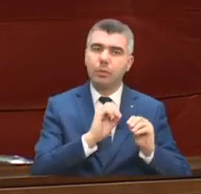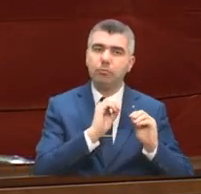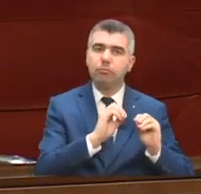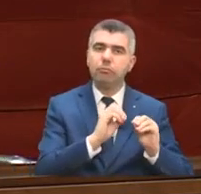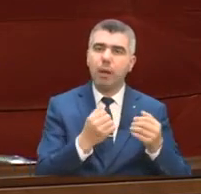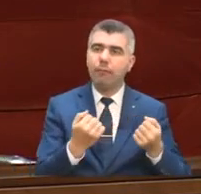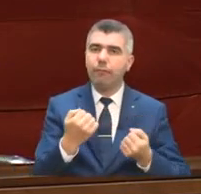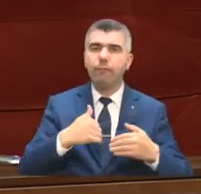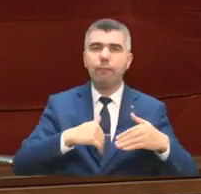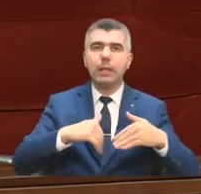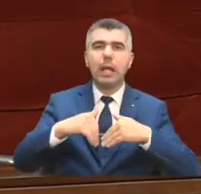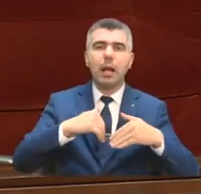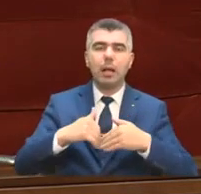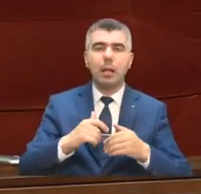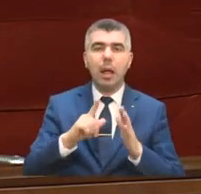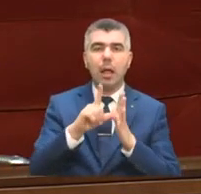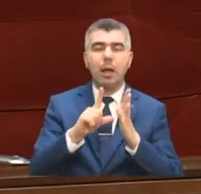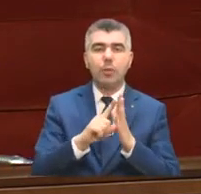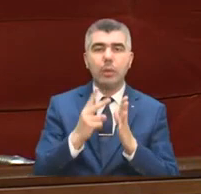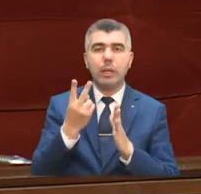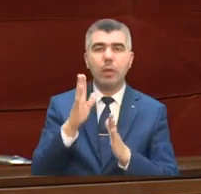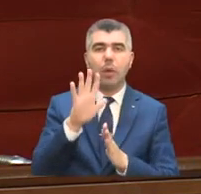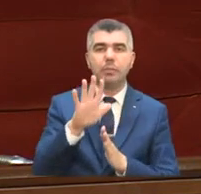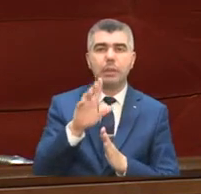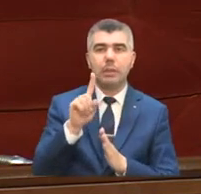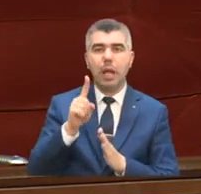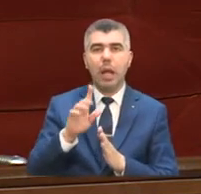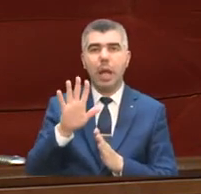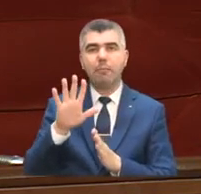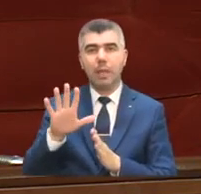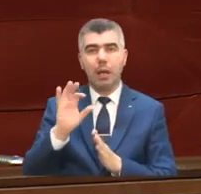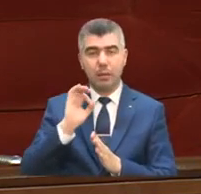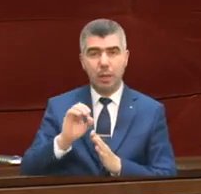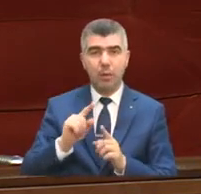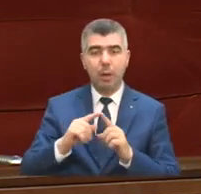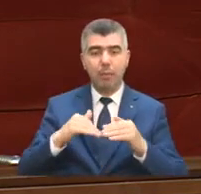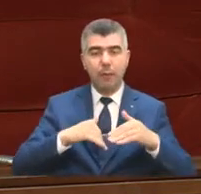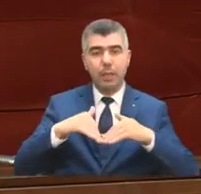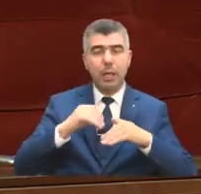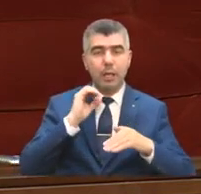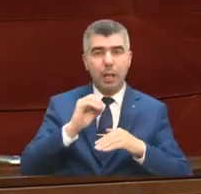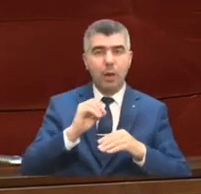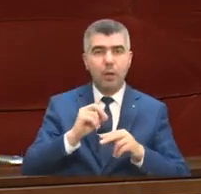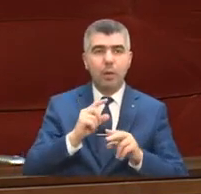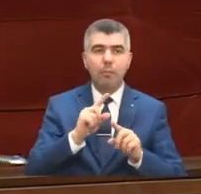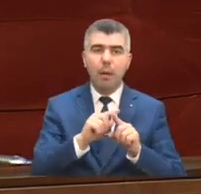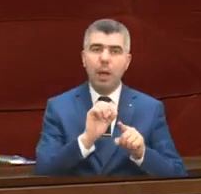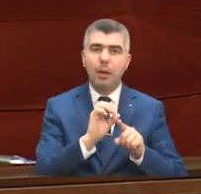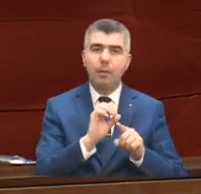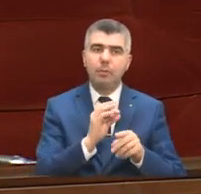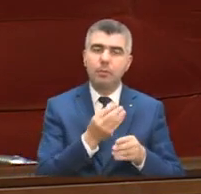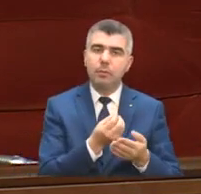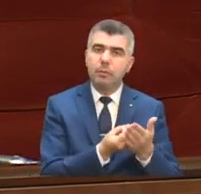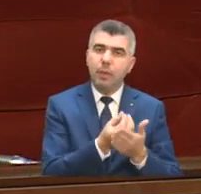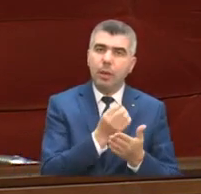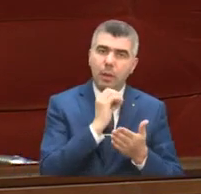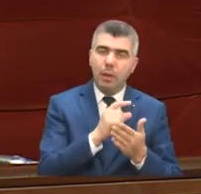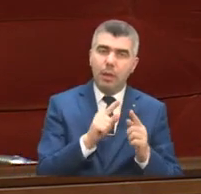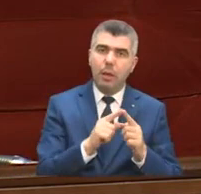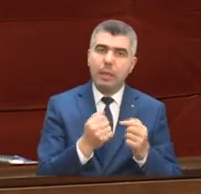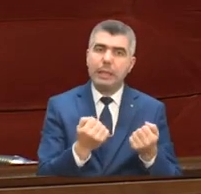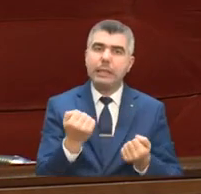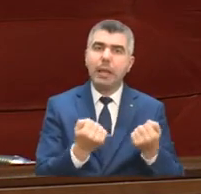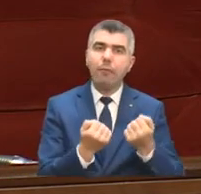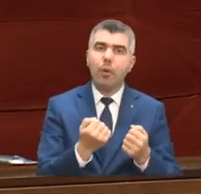الطرقي. القانون 52/5 المتعلق بمدونة السير على الطرق أساس لمفهوم السياقة المهنية باش نعترفوا بوضعية السائق المهني